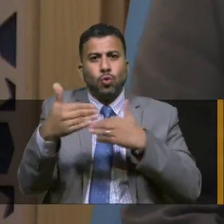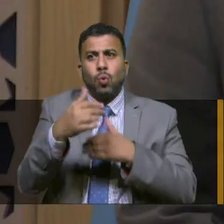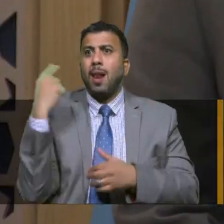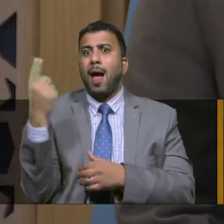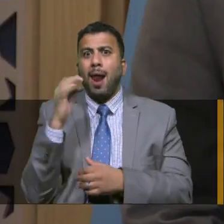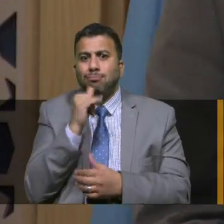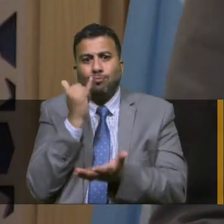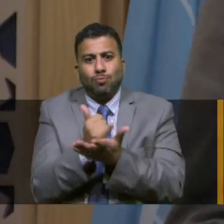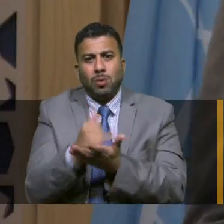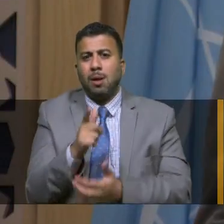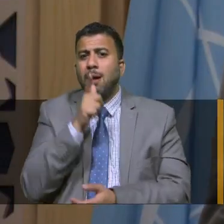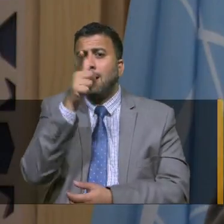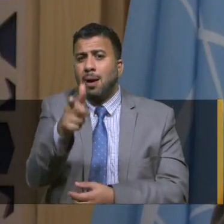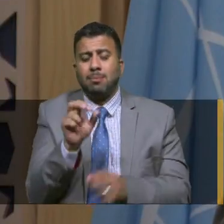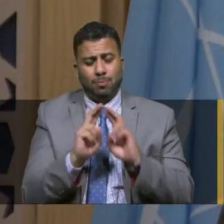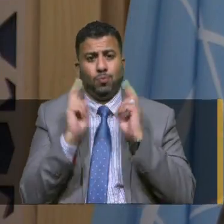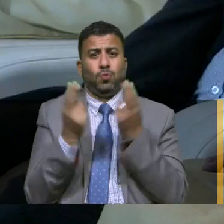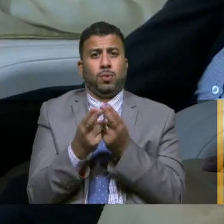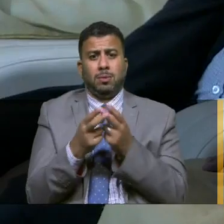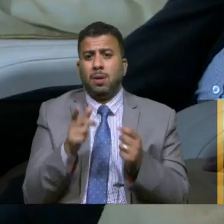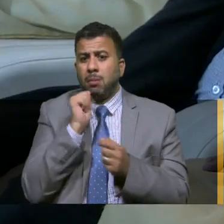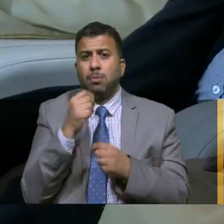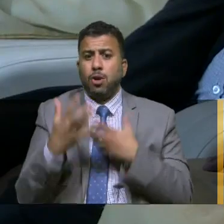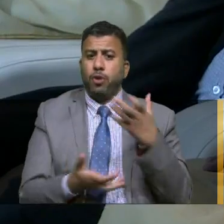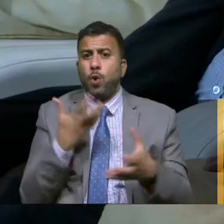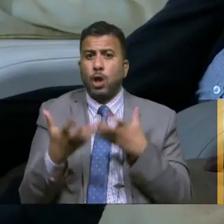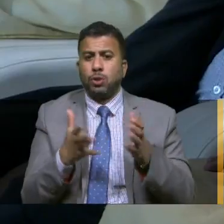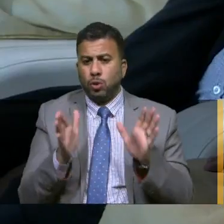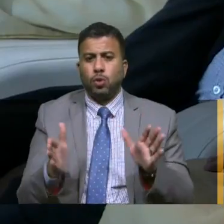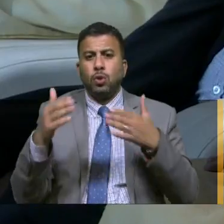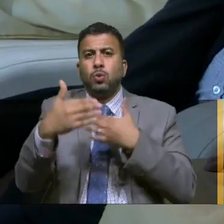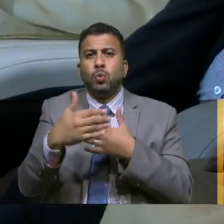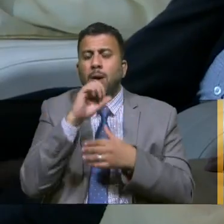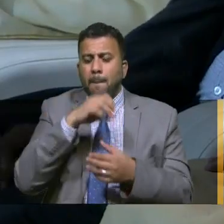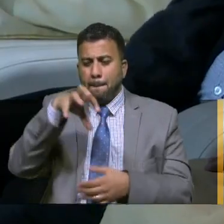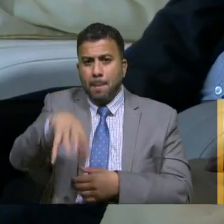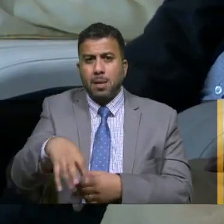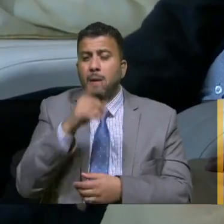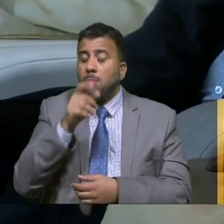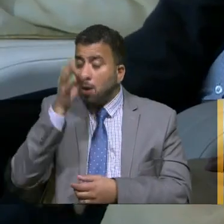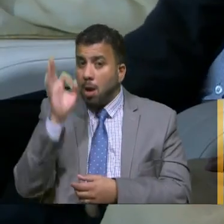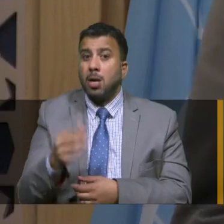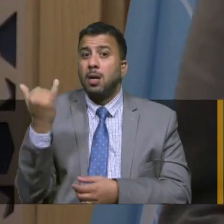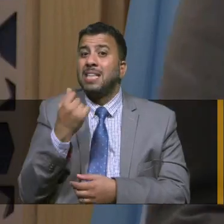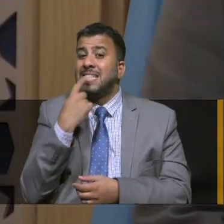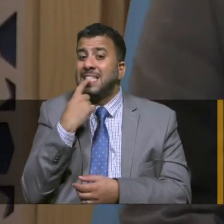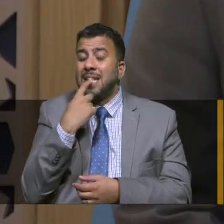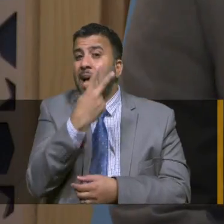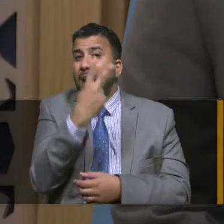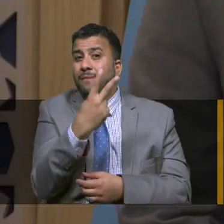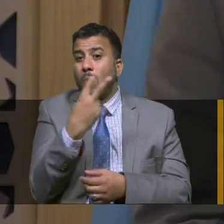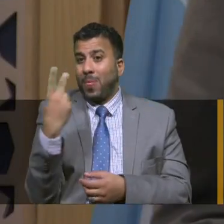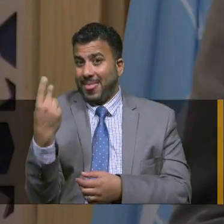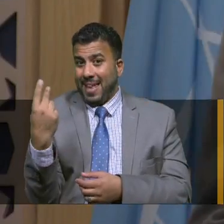في كلمته التي ألقاها خلال المؤتمر عن نشاطات الصندوق في المنطقة مؤكدا أنه ومنذ العام